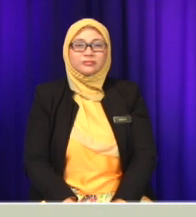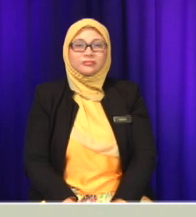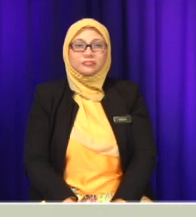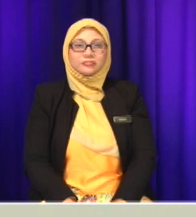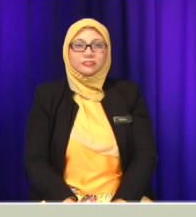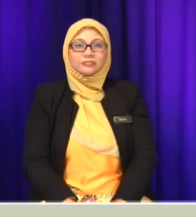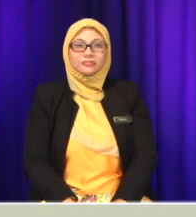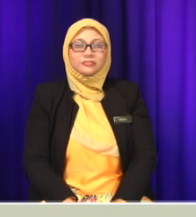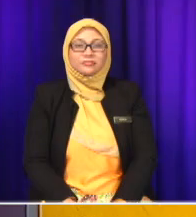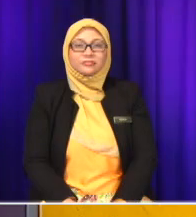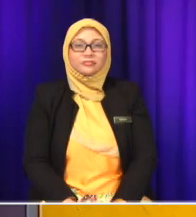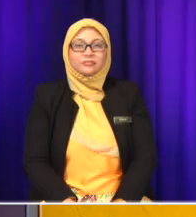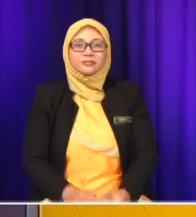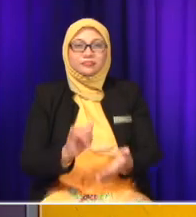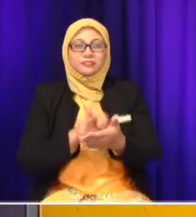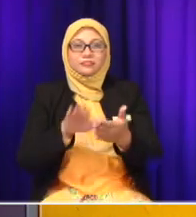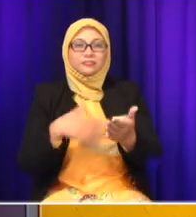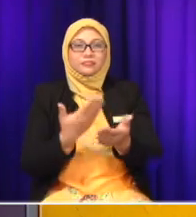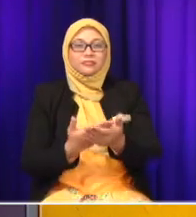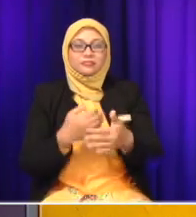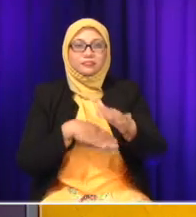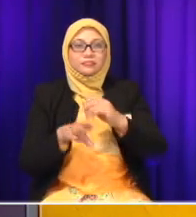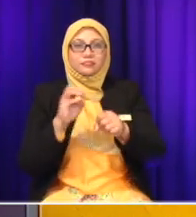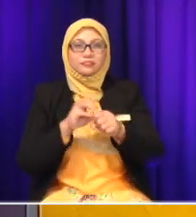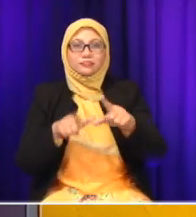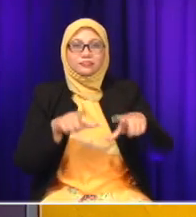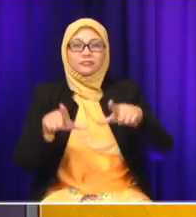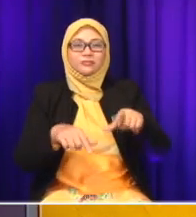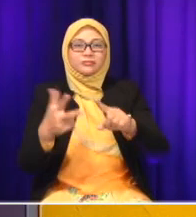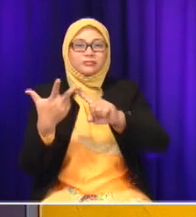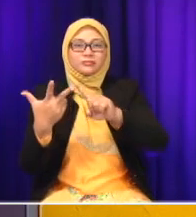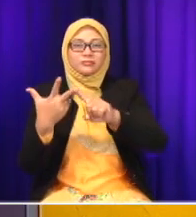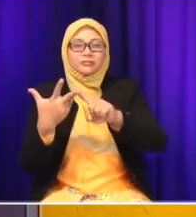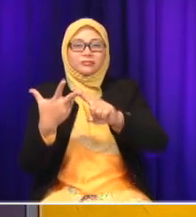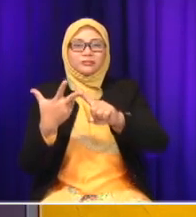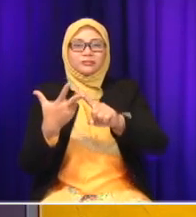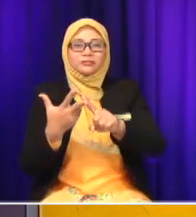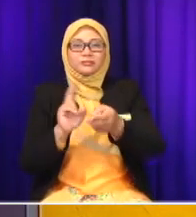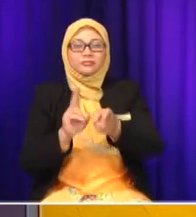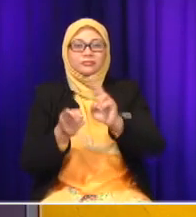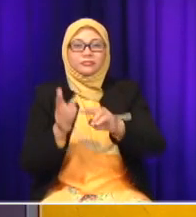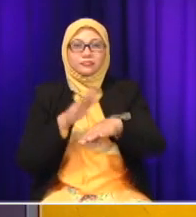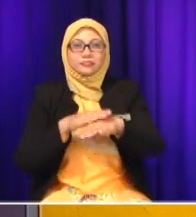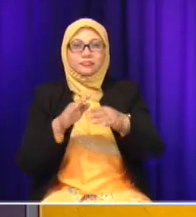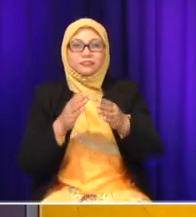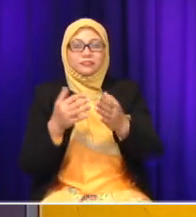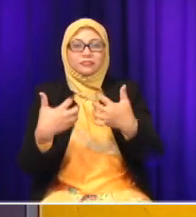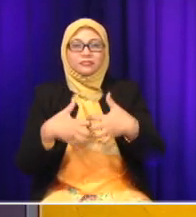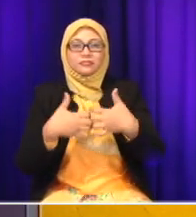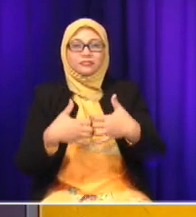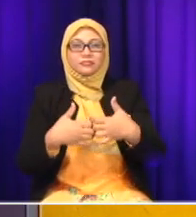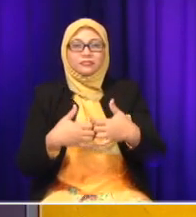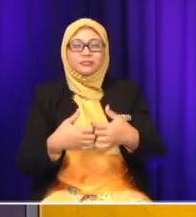sesondol oke itu semua termasuk dalam langkah ketiga iaitu merombak bahagian atas Enjin seterusnya kita akan pergi kepada langkah yang